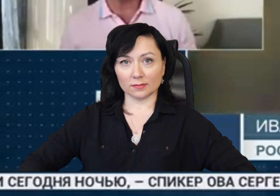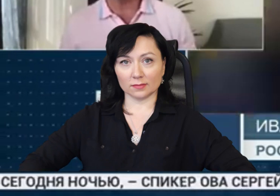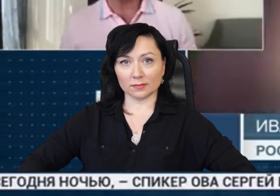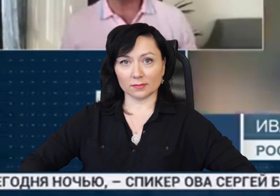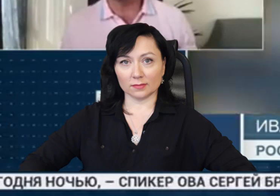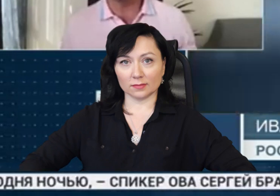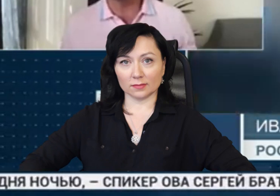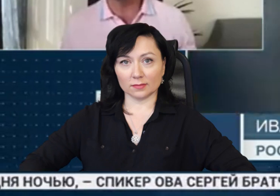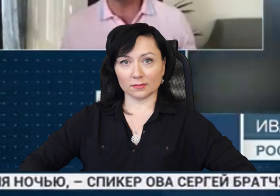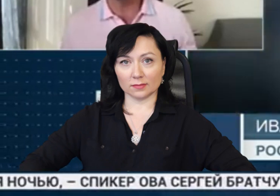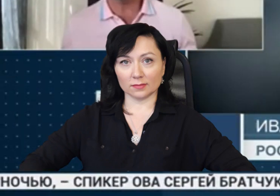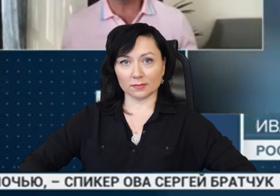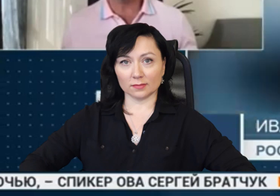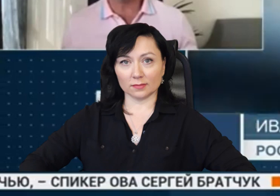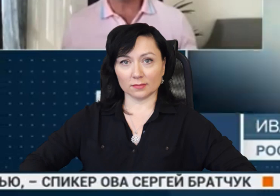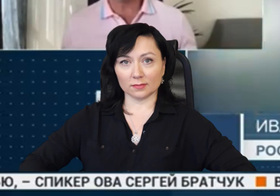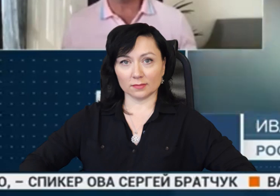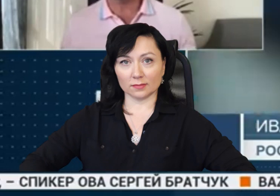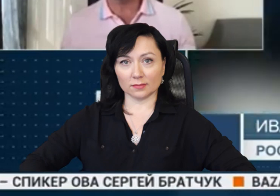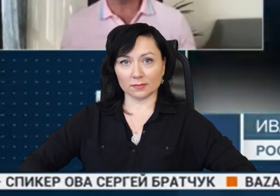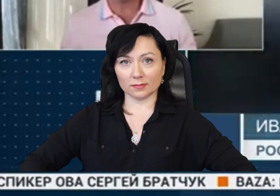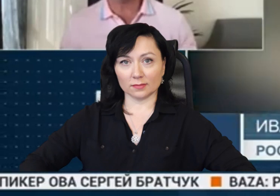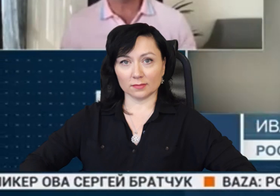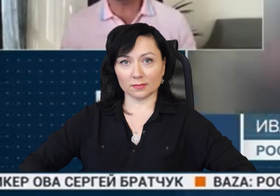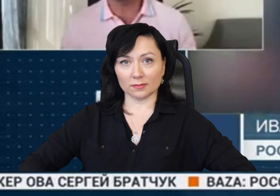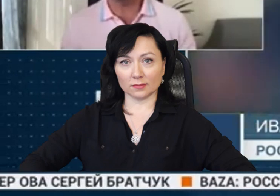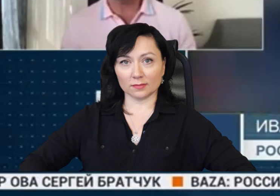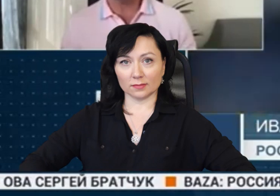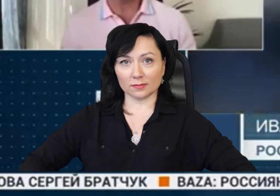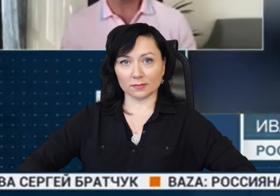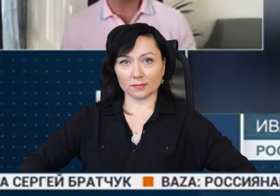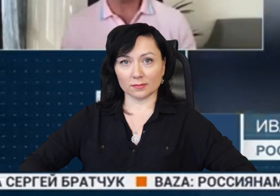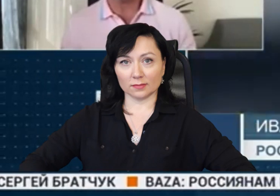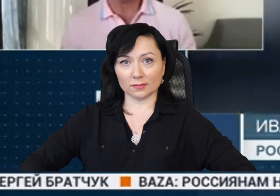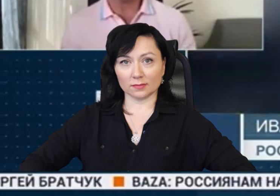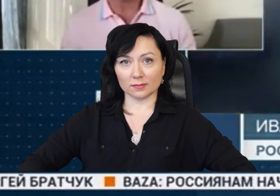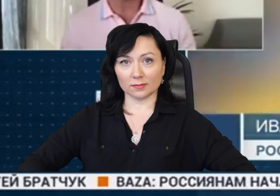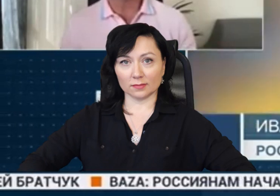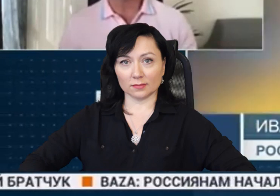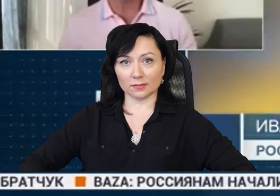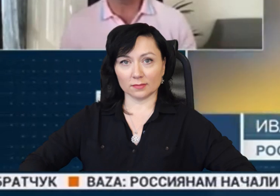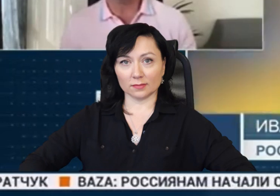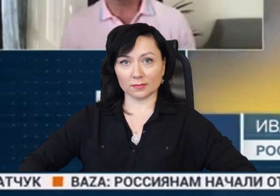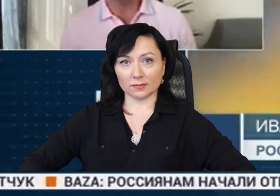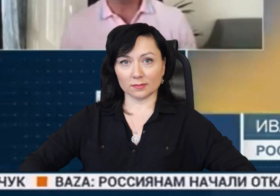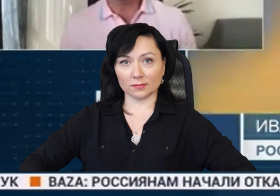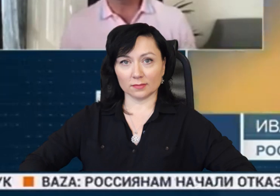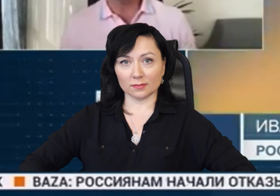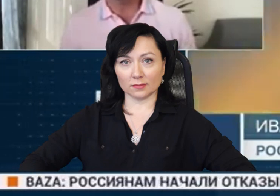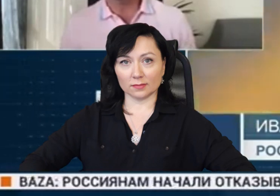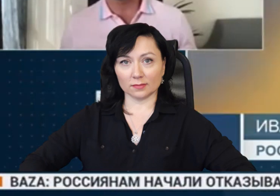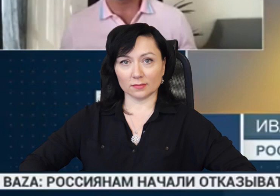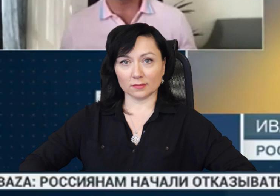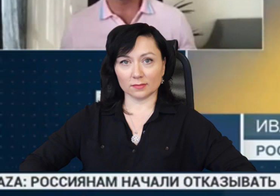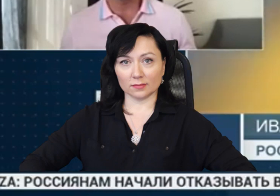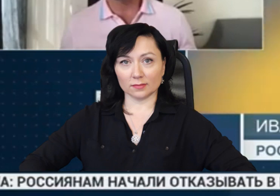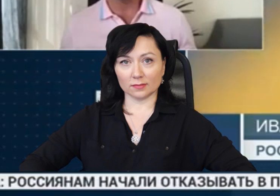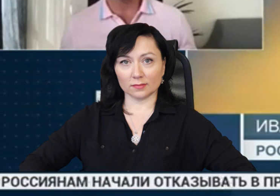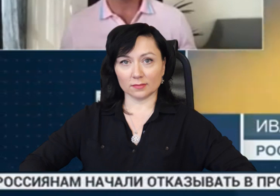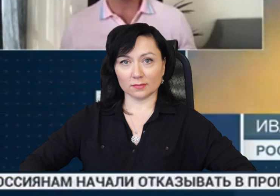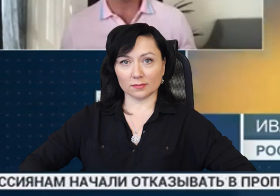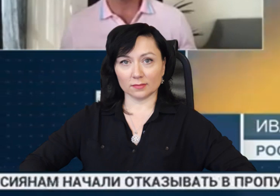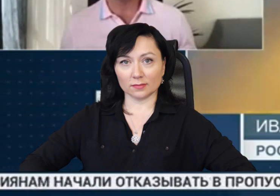ваучер на размещение и обратный билет мы рекомендуем туристам распечатывать все эти документы во избежании недоразумений